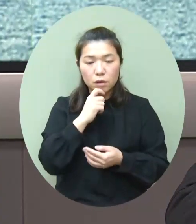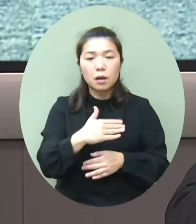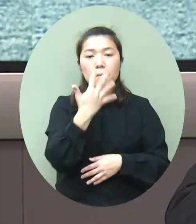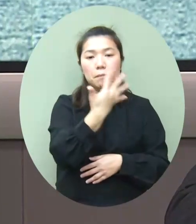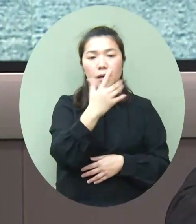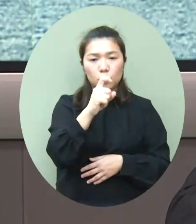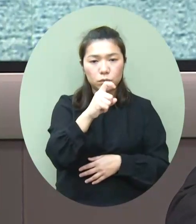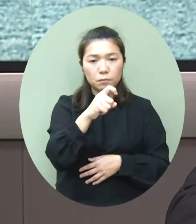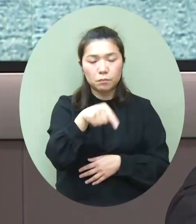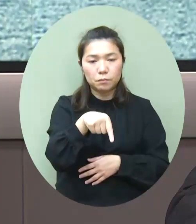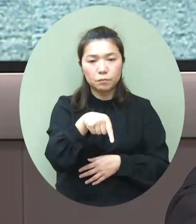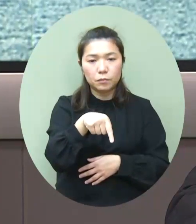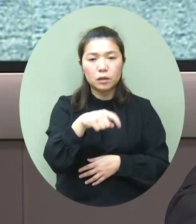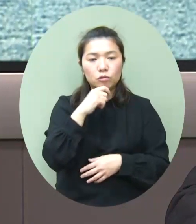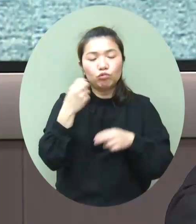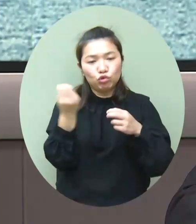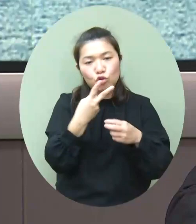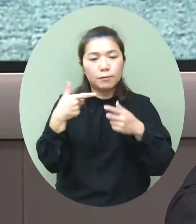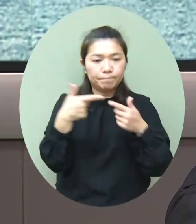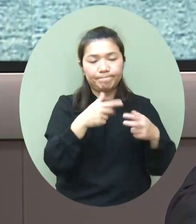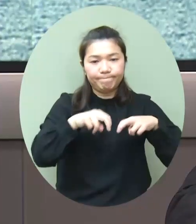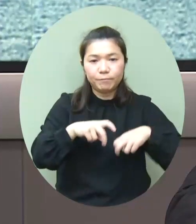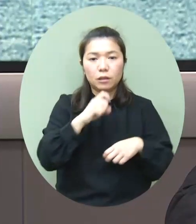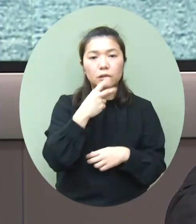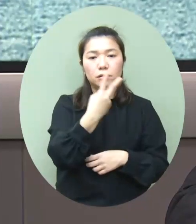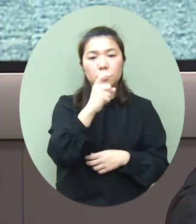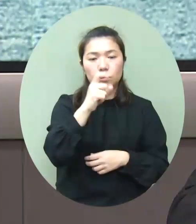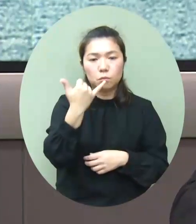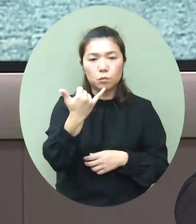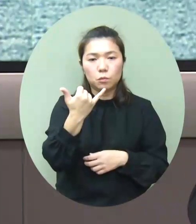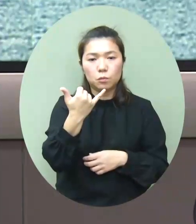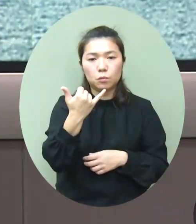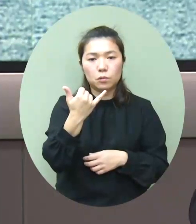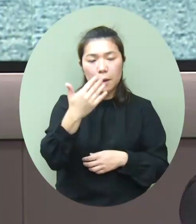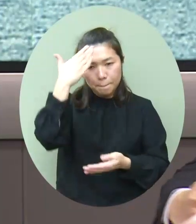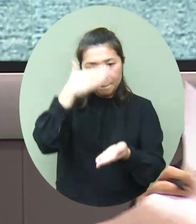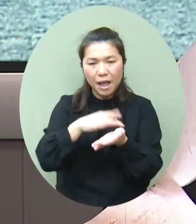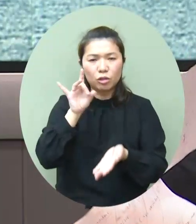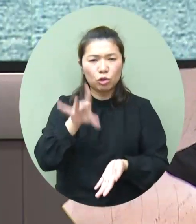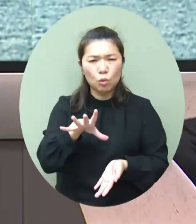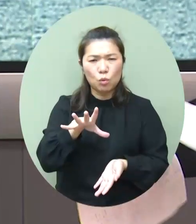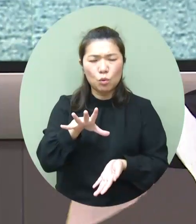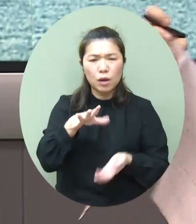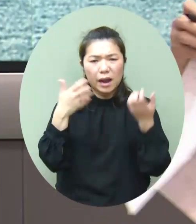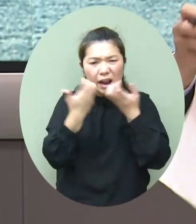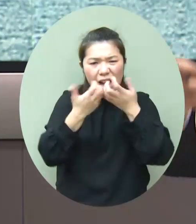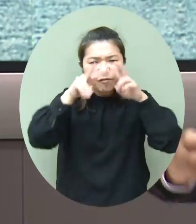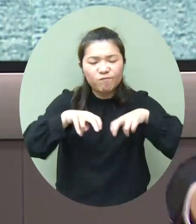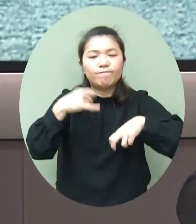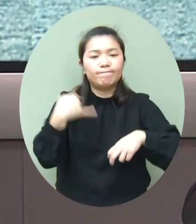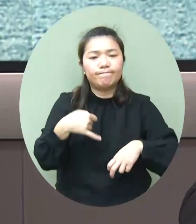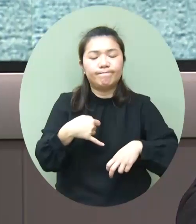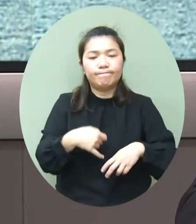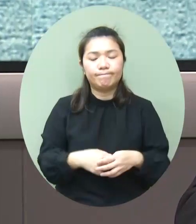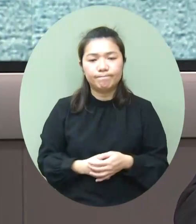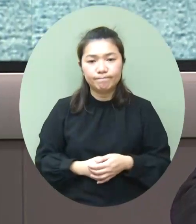L452R 是阴性，就是 Omicron， 剩下的590例是正在处理，另